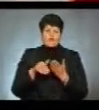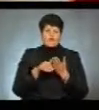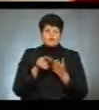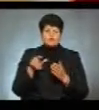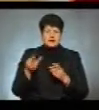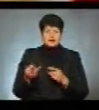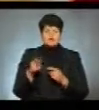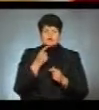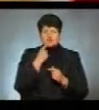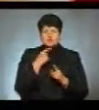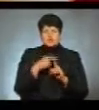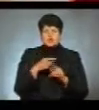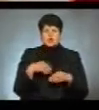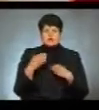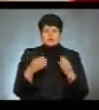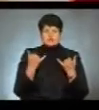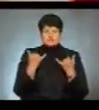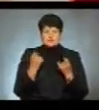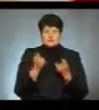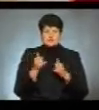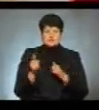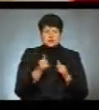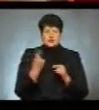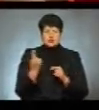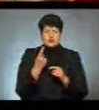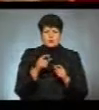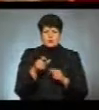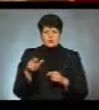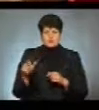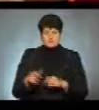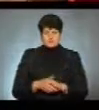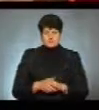Червоного Хреста роздали сьогодні малозабезпеченим та одиноким людям.